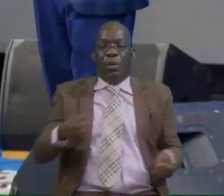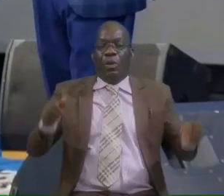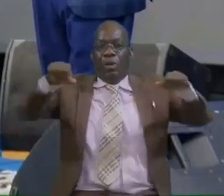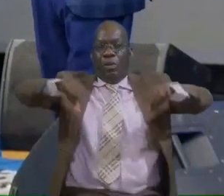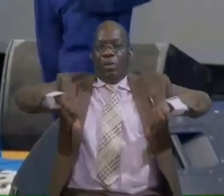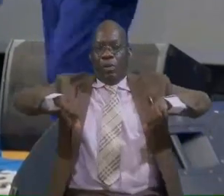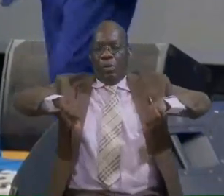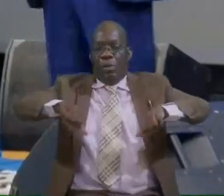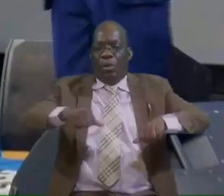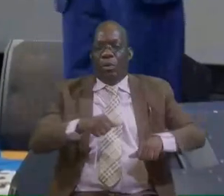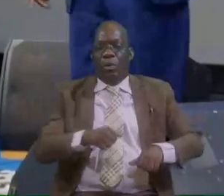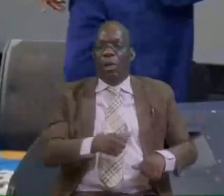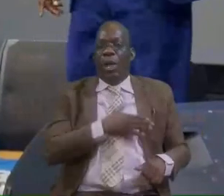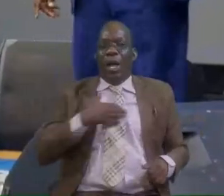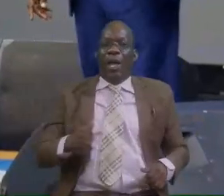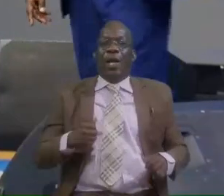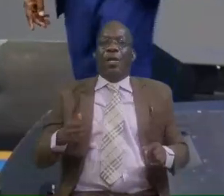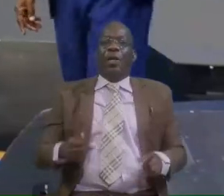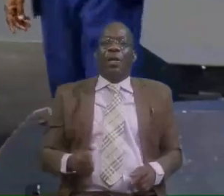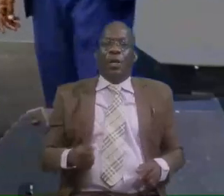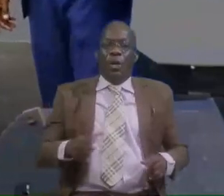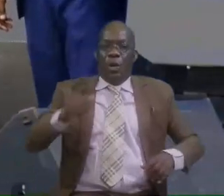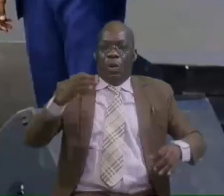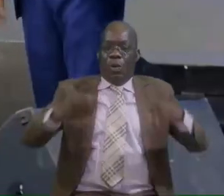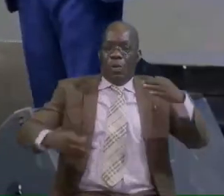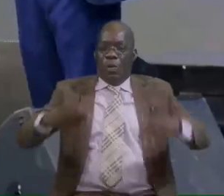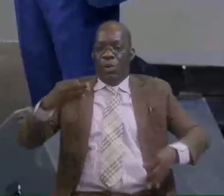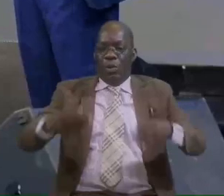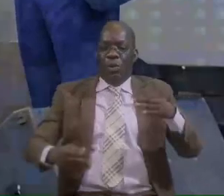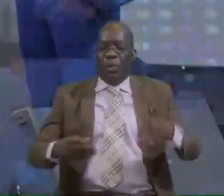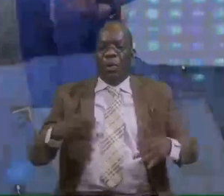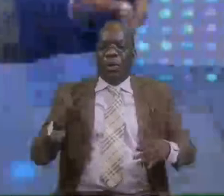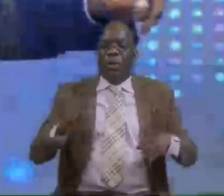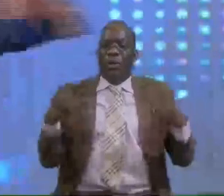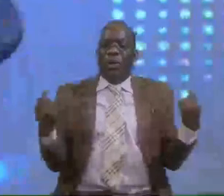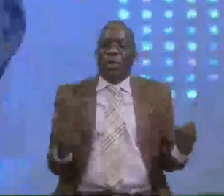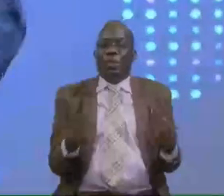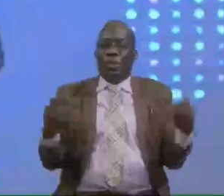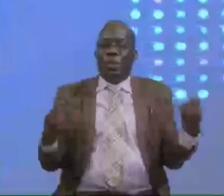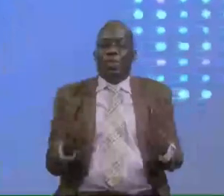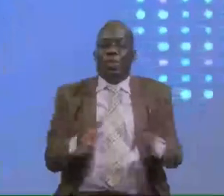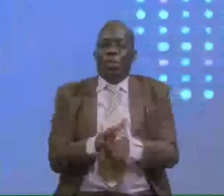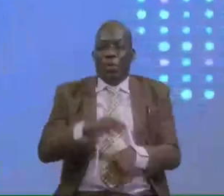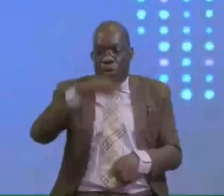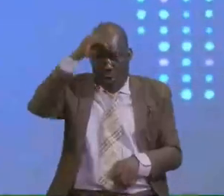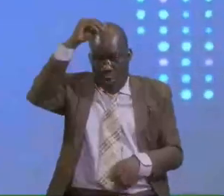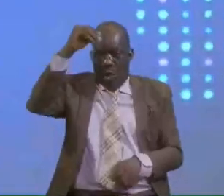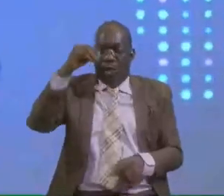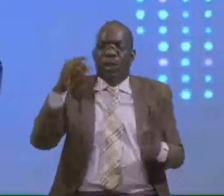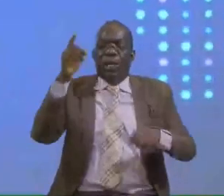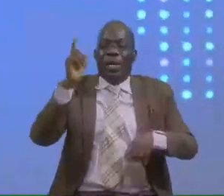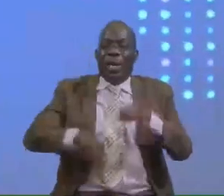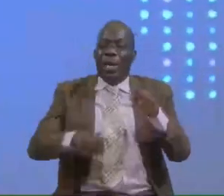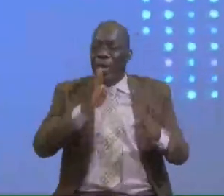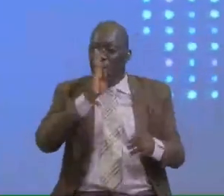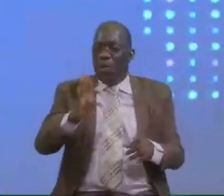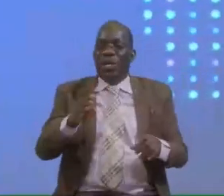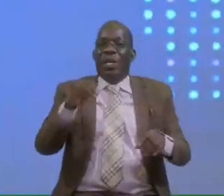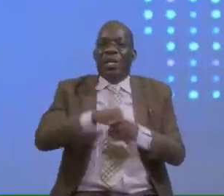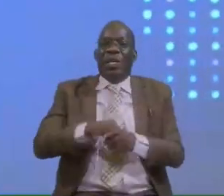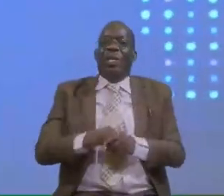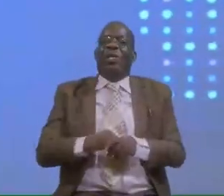condamné et damné. Et l'homme pécheur ne peut pas être en